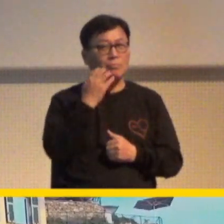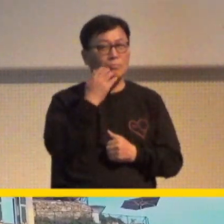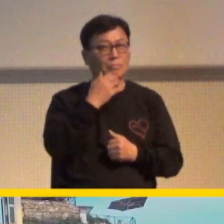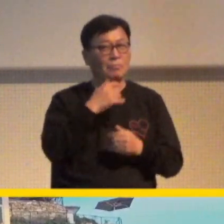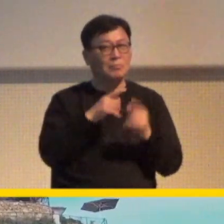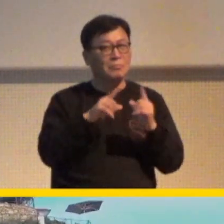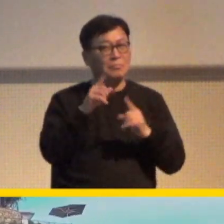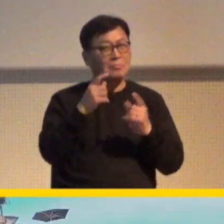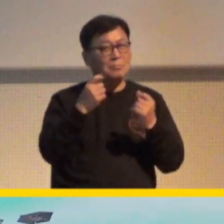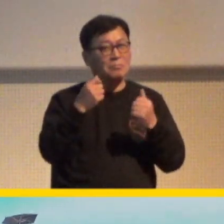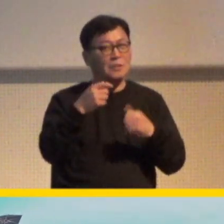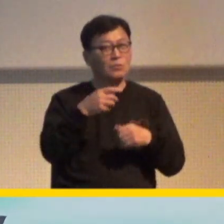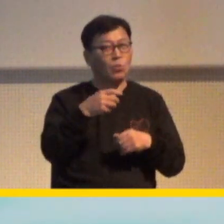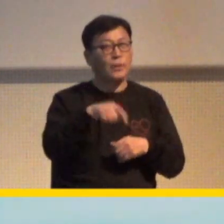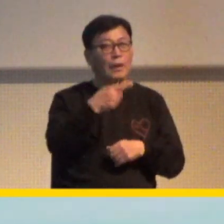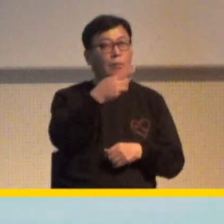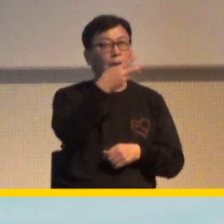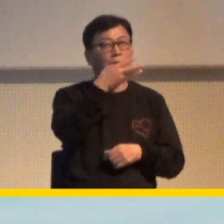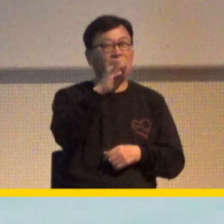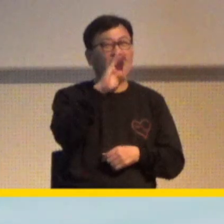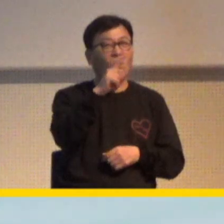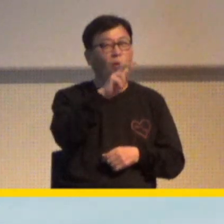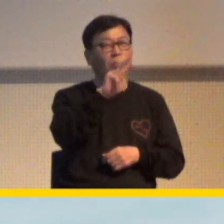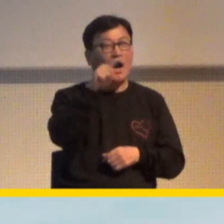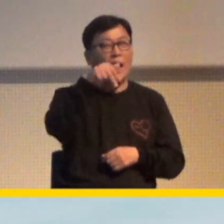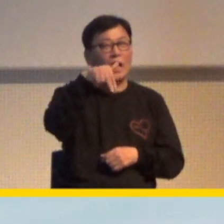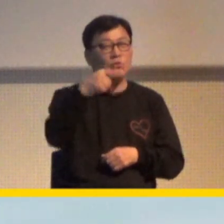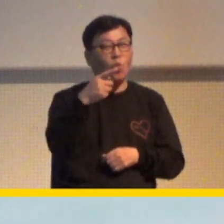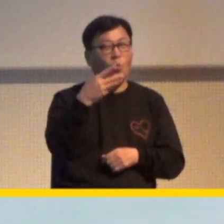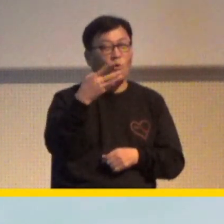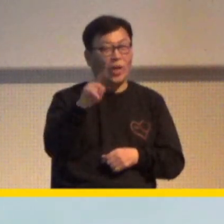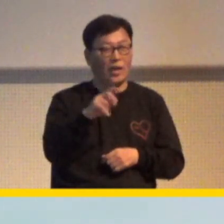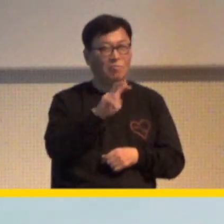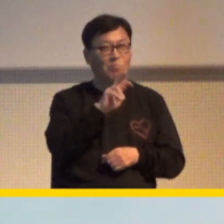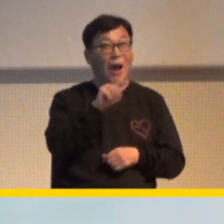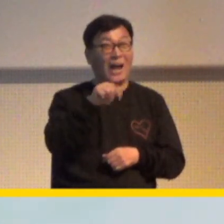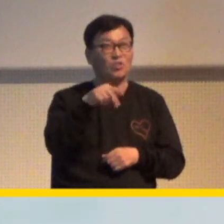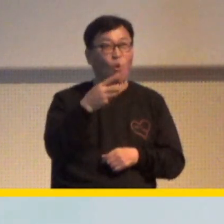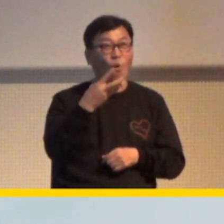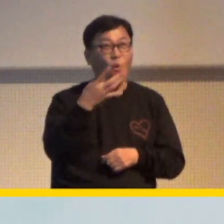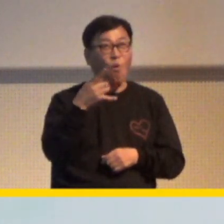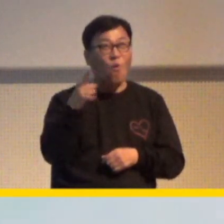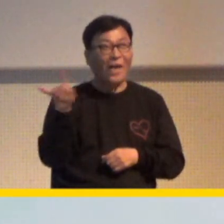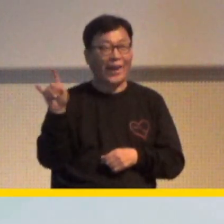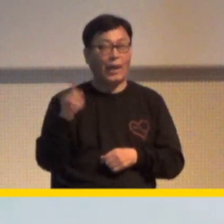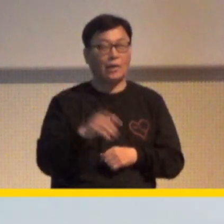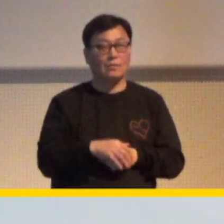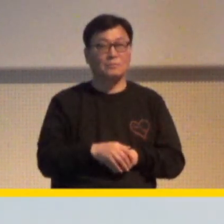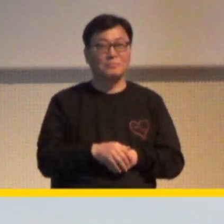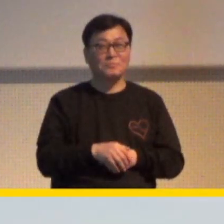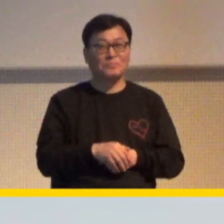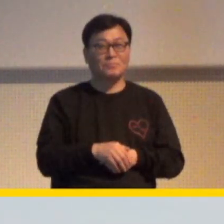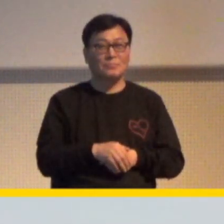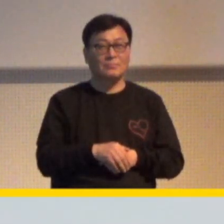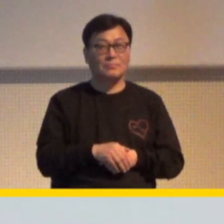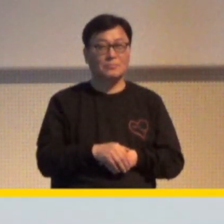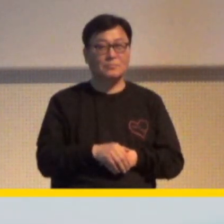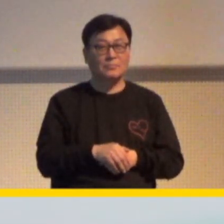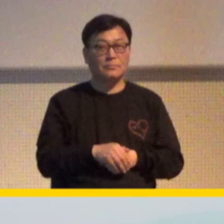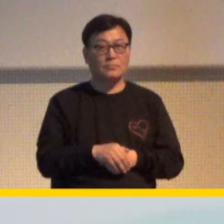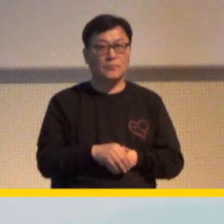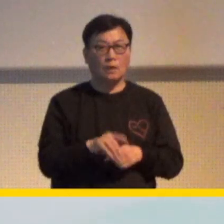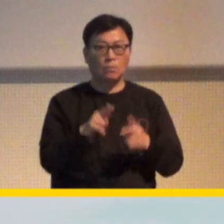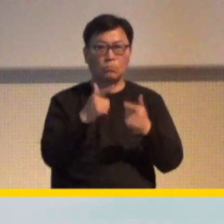네. 리오 마조레. 맞죠. 네. 이태리 발음은 리오 마조레라고 있습니다. 네. 우리